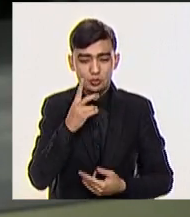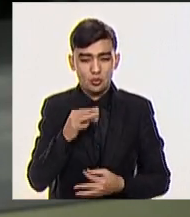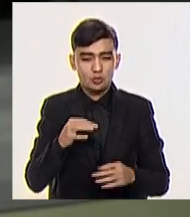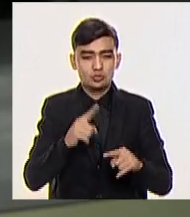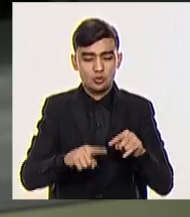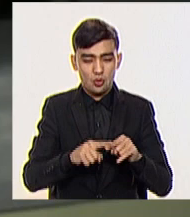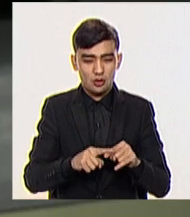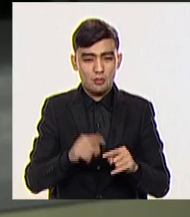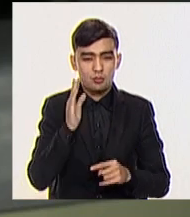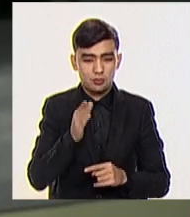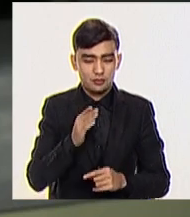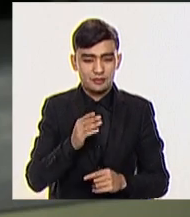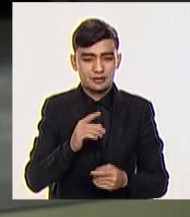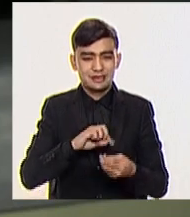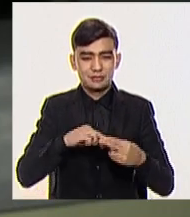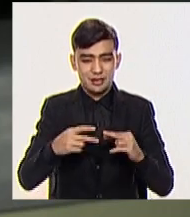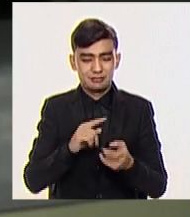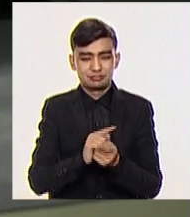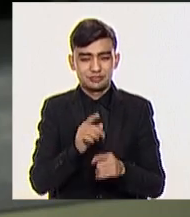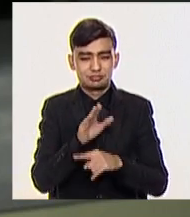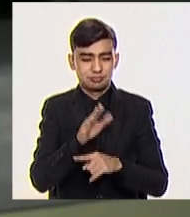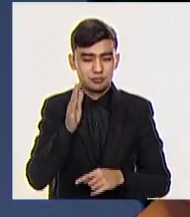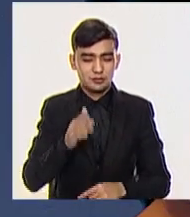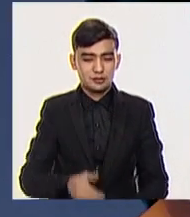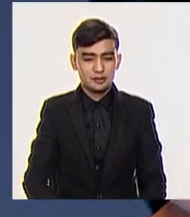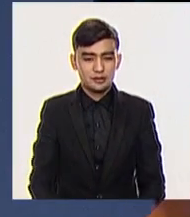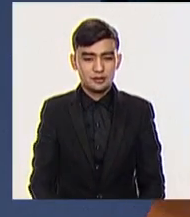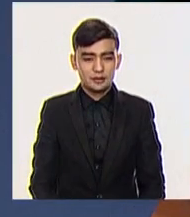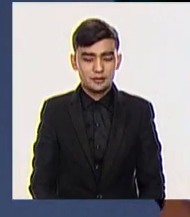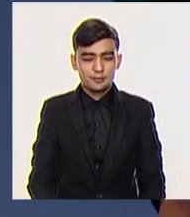скоро произойдут эти назначения. Наталья.